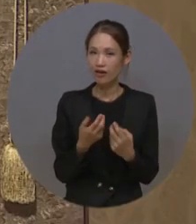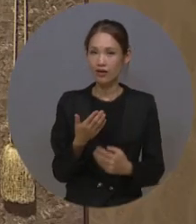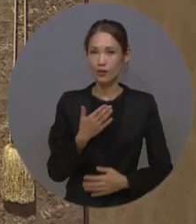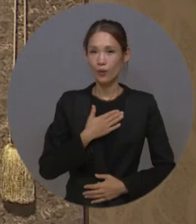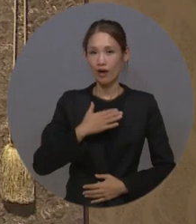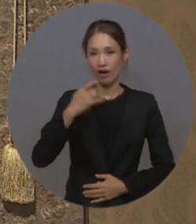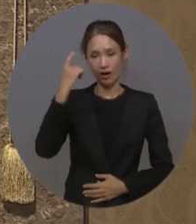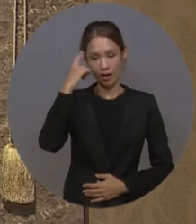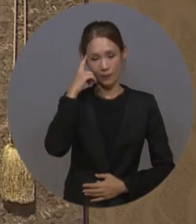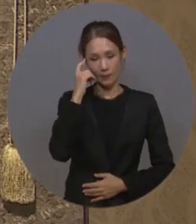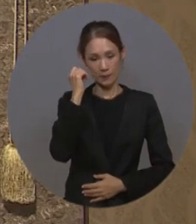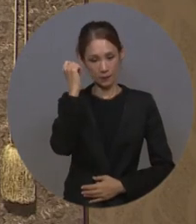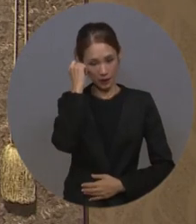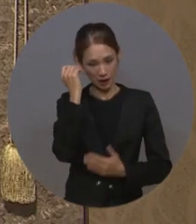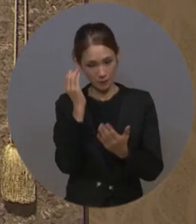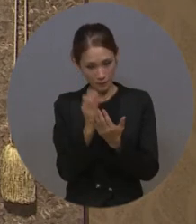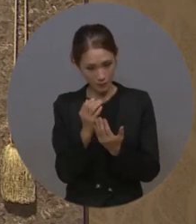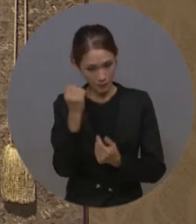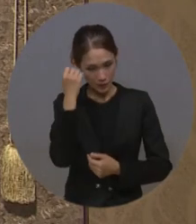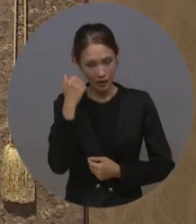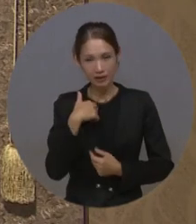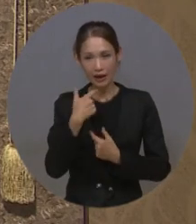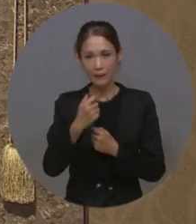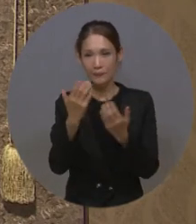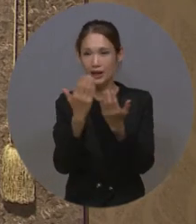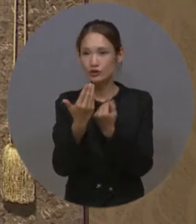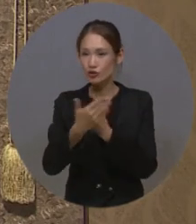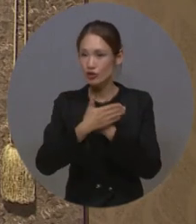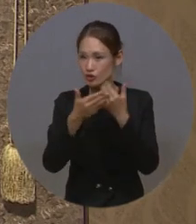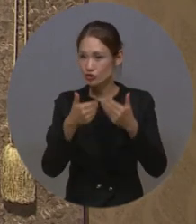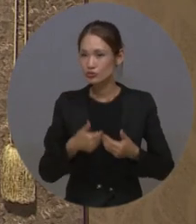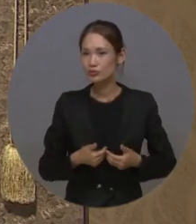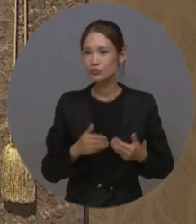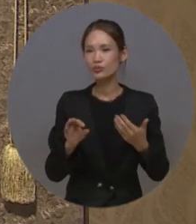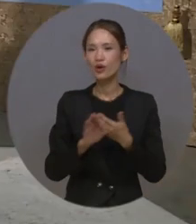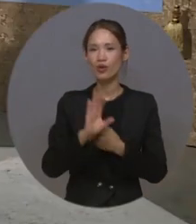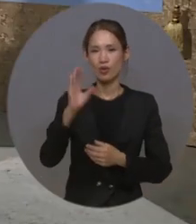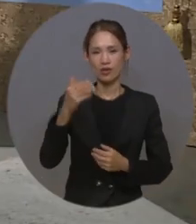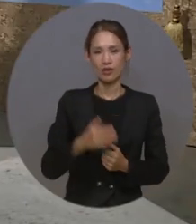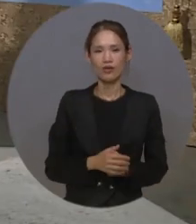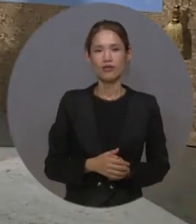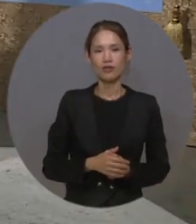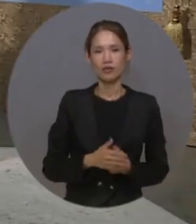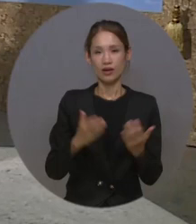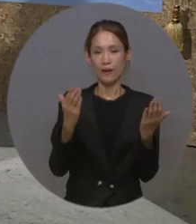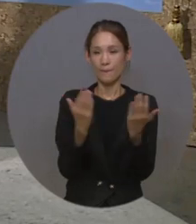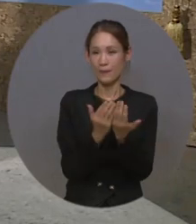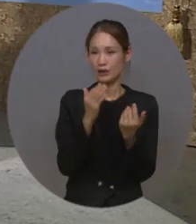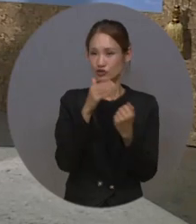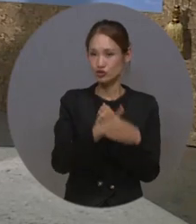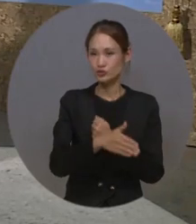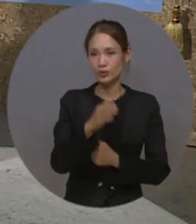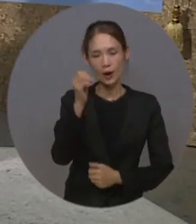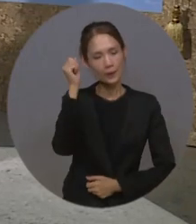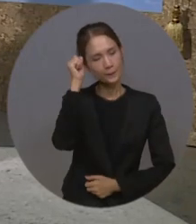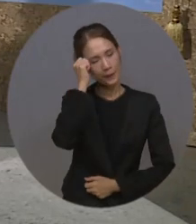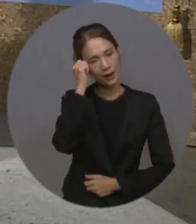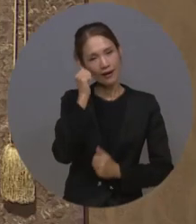베개에 맞춰야 되지? 베개가 나한테 맞추면 간단할 일을. 아, 그래서 맞춤형 베개가 또 있나요? 네.